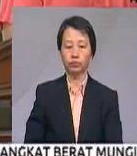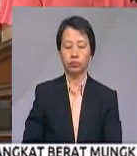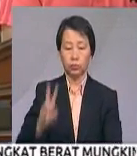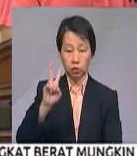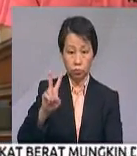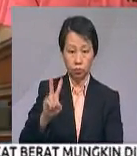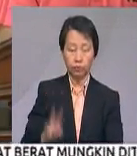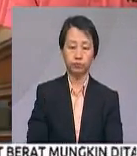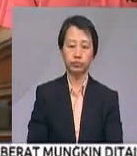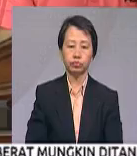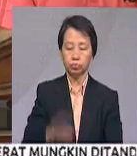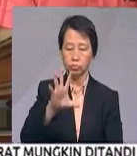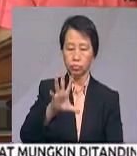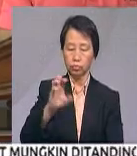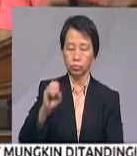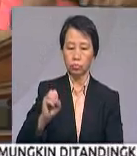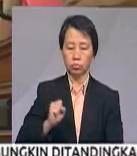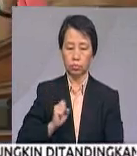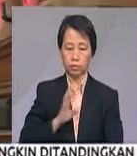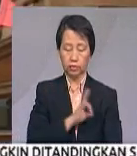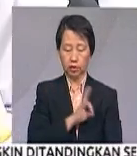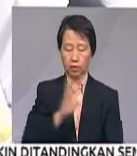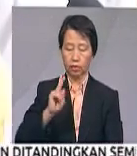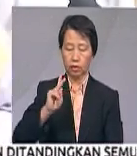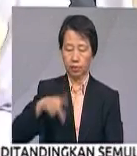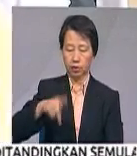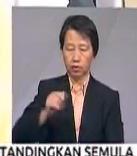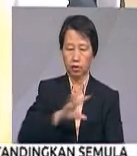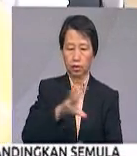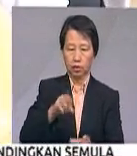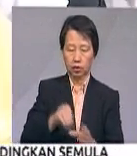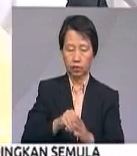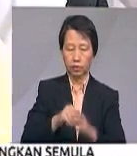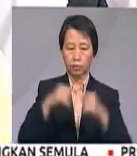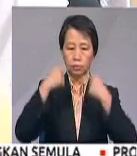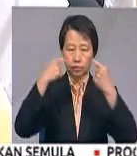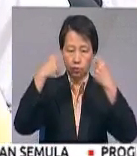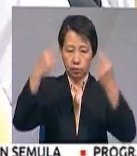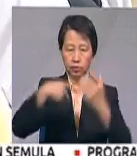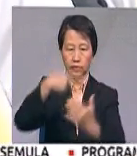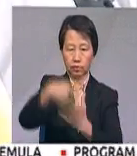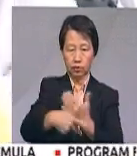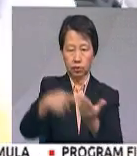so satu biru. 50 kaki tangan KPJ Tawakal terlibat menjayakan program.